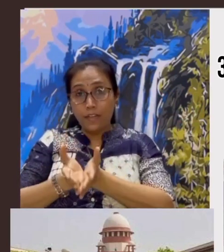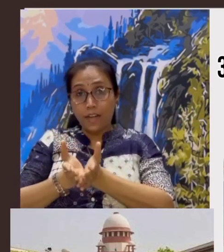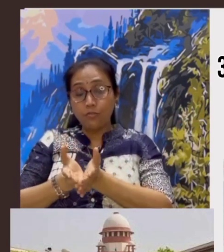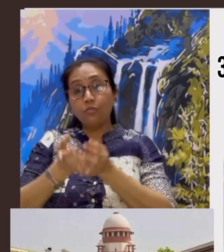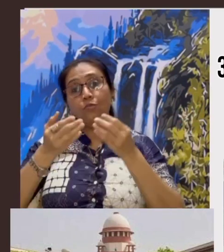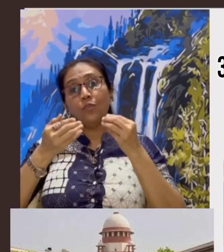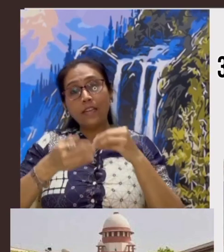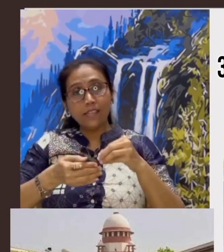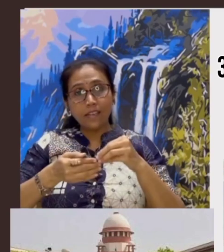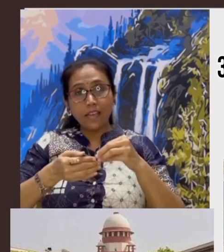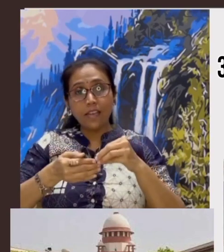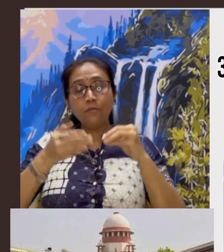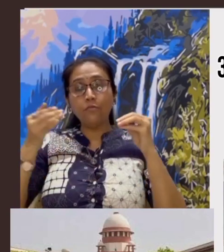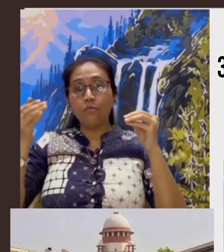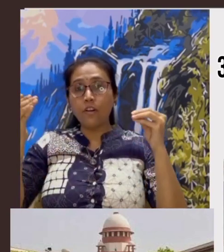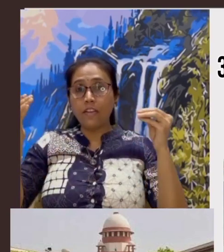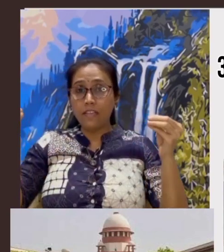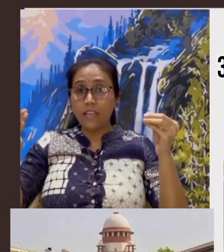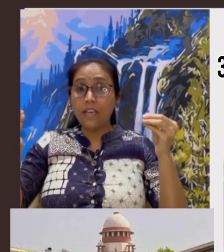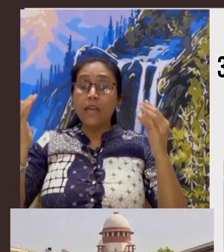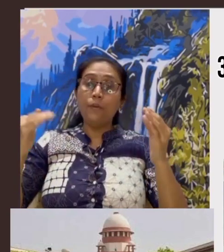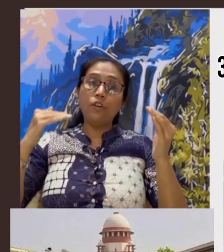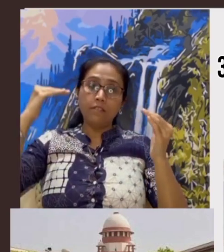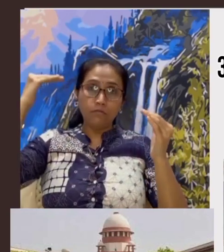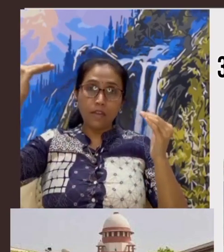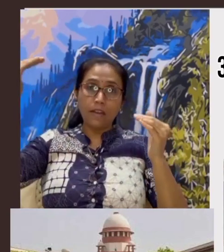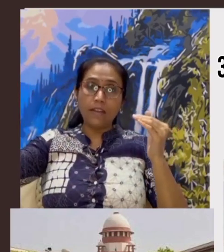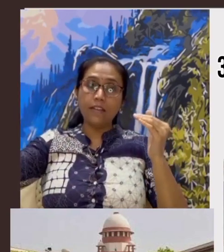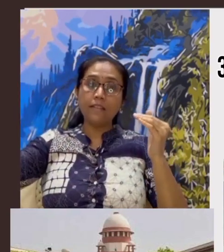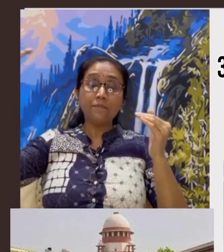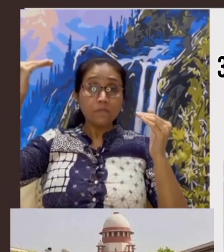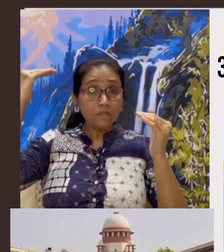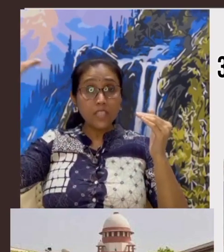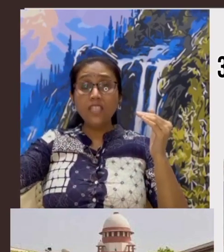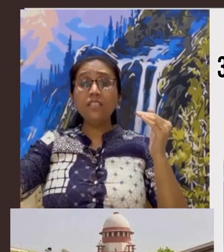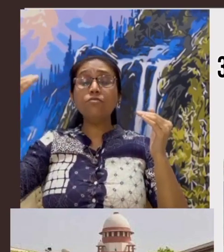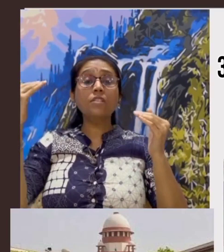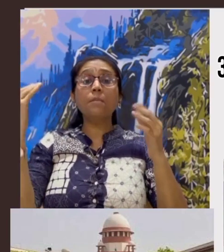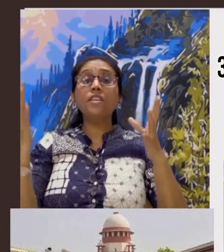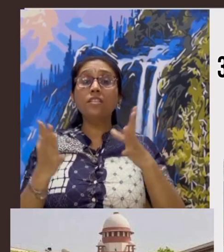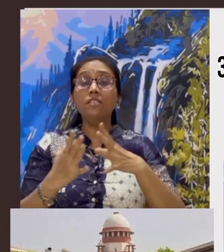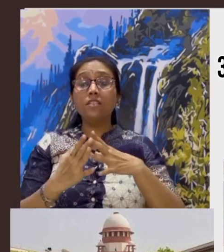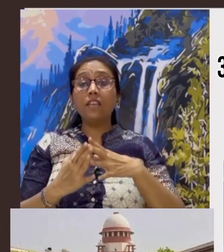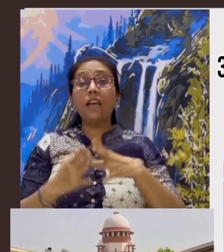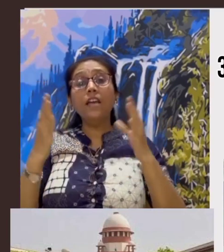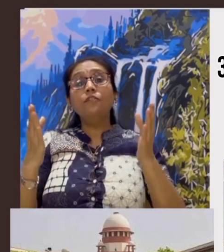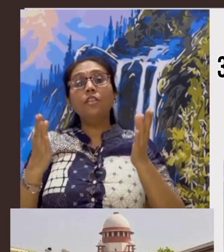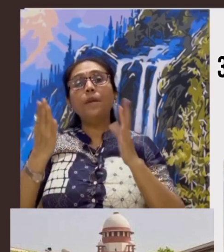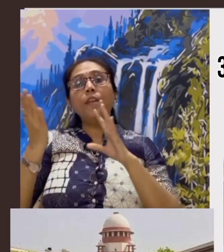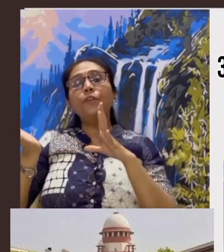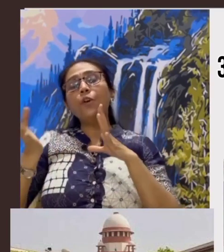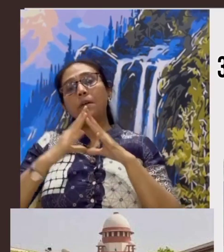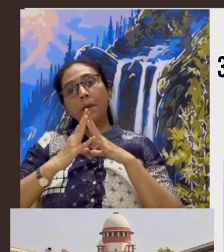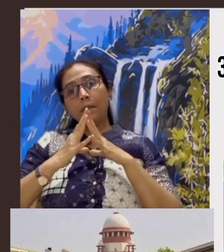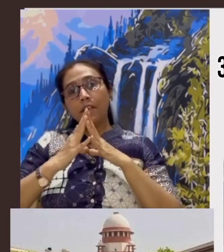प्रॉपर्टी राइट्स को तो वो ले सकता है, वो रॉन्ग नहीं है। बिकॉज उसका ग्रेटर इंटरेस्ट, उसका मेजर इंटरेस्ट क्या है, फॉर द